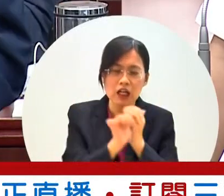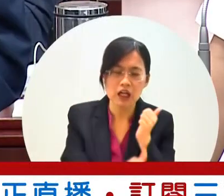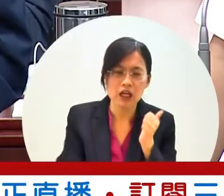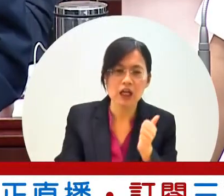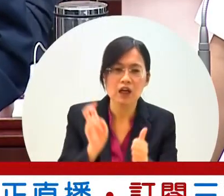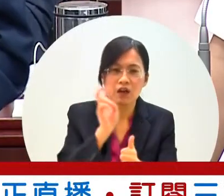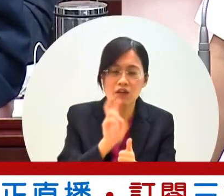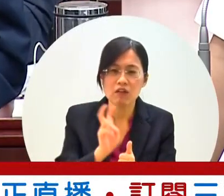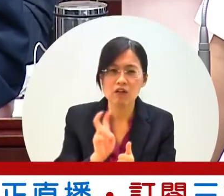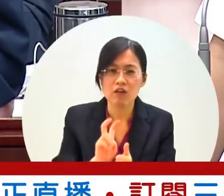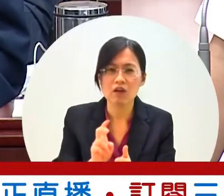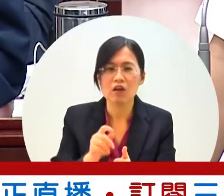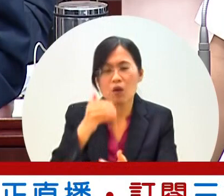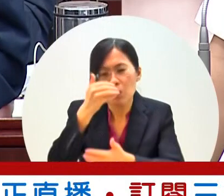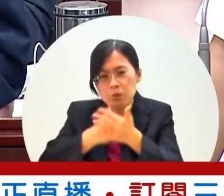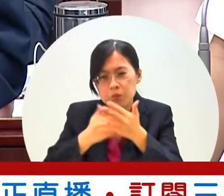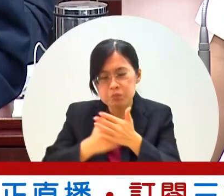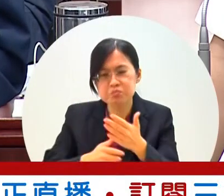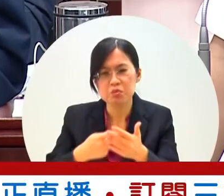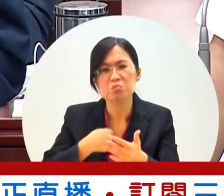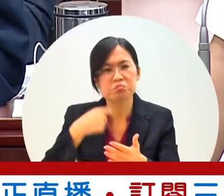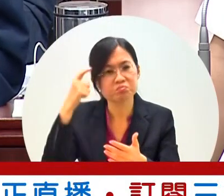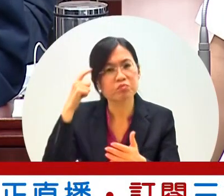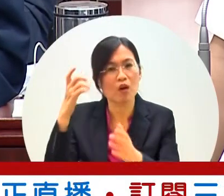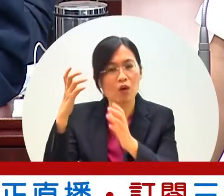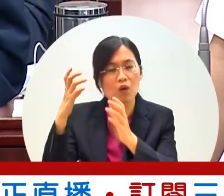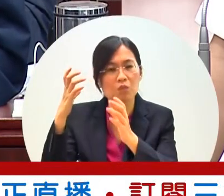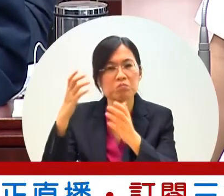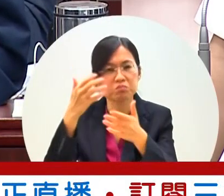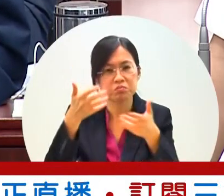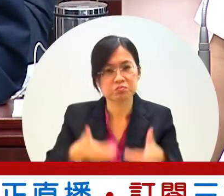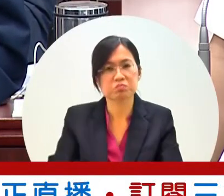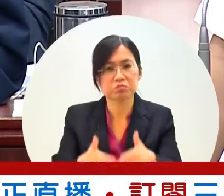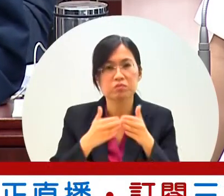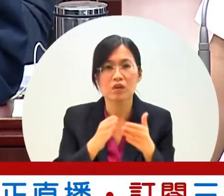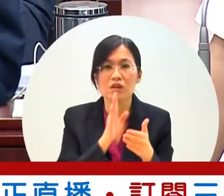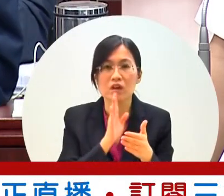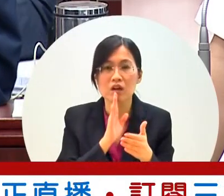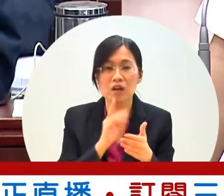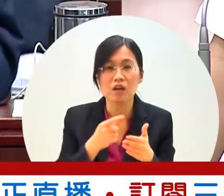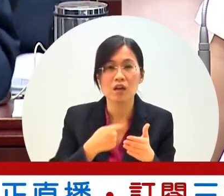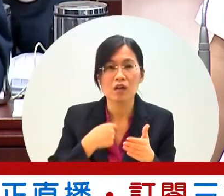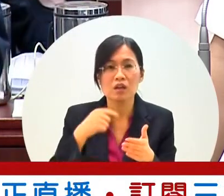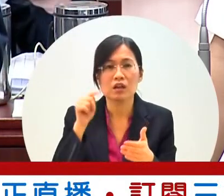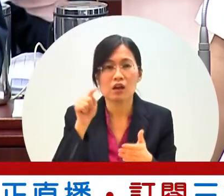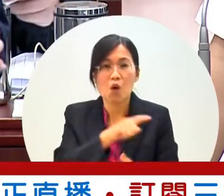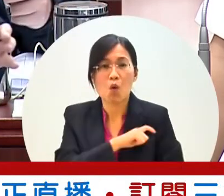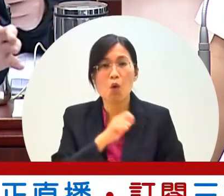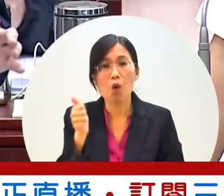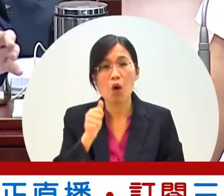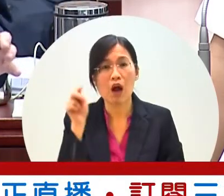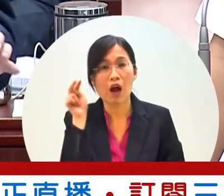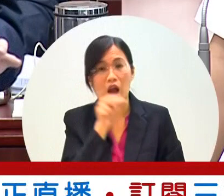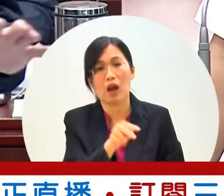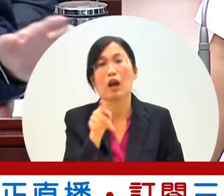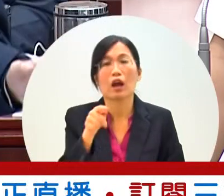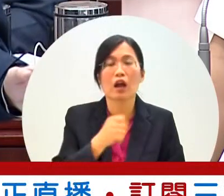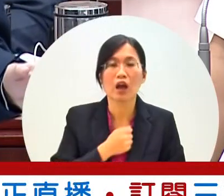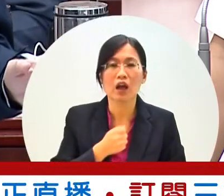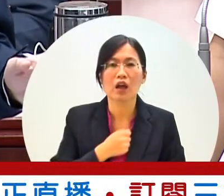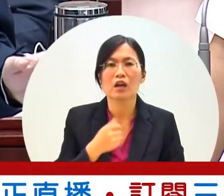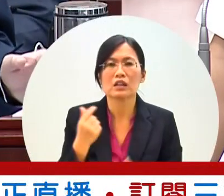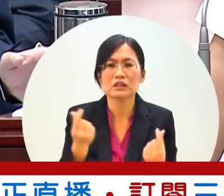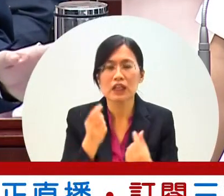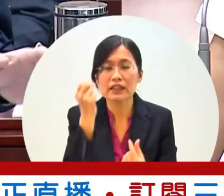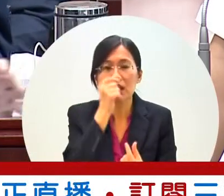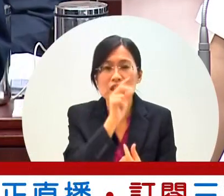减轻的负担，我觉得很重要。所以其实郭议员也可以看到说，其实我们不管像一些特色